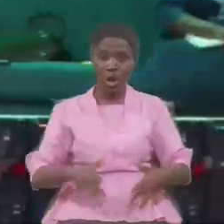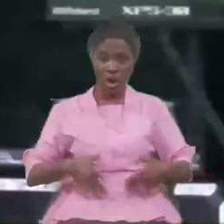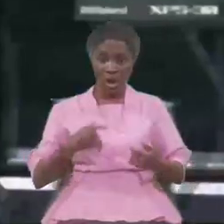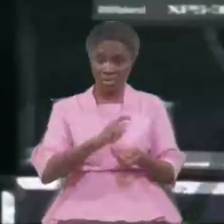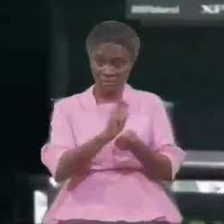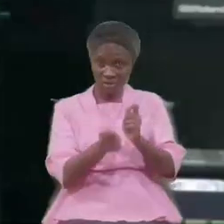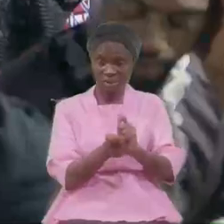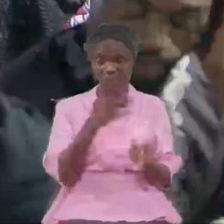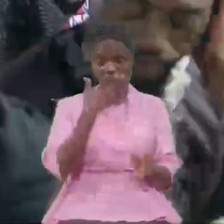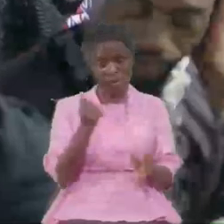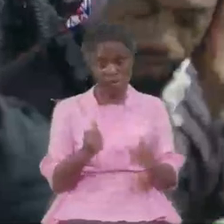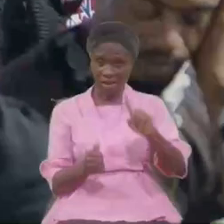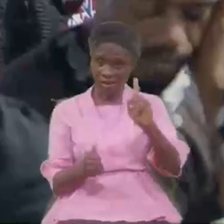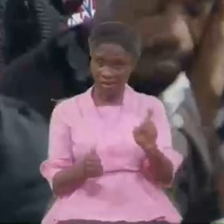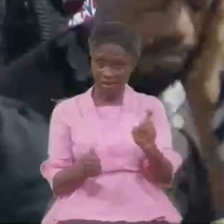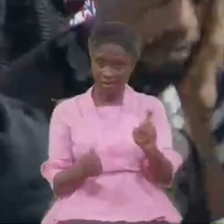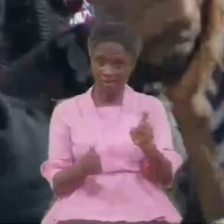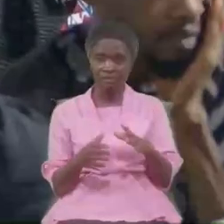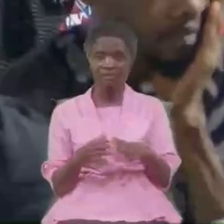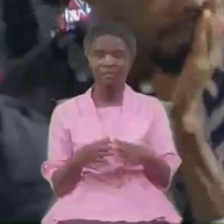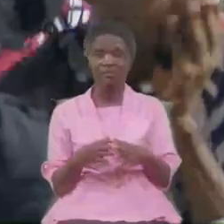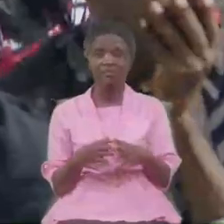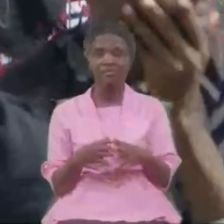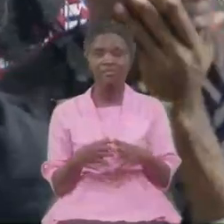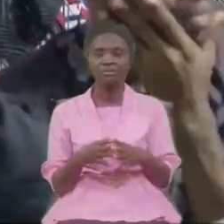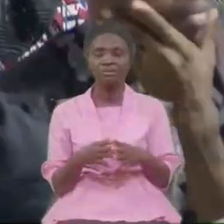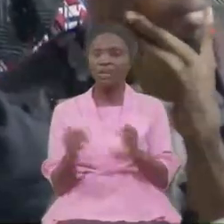Votre vie peut-elle se changer en meilleur?